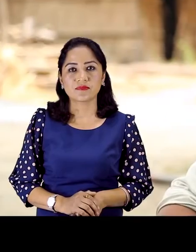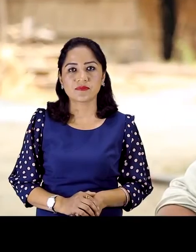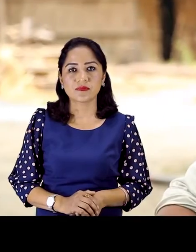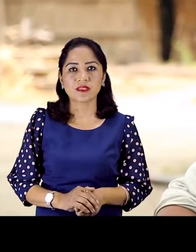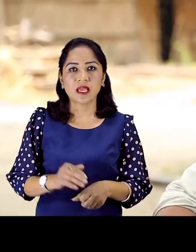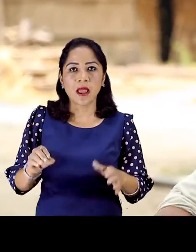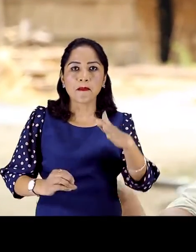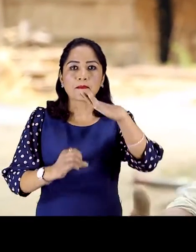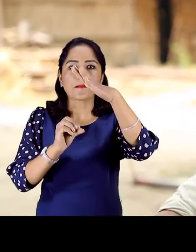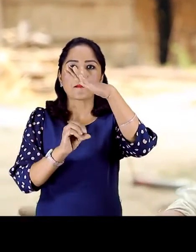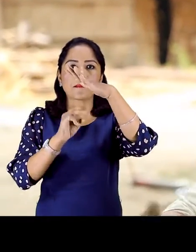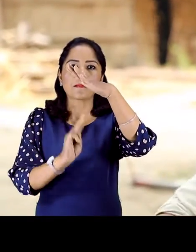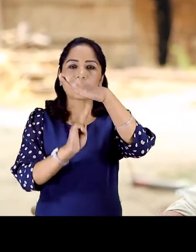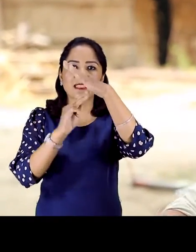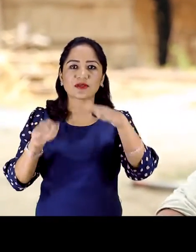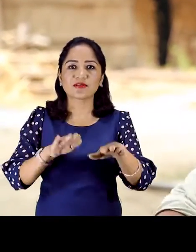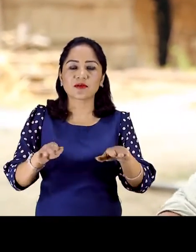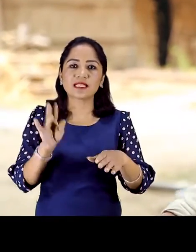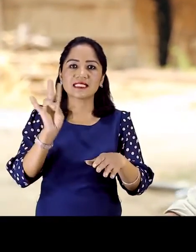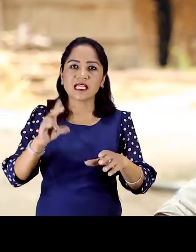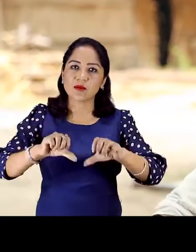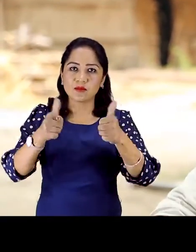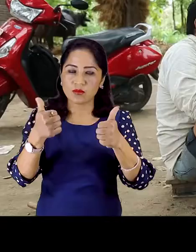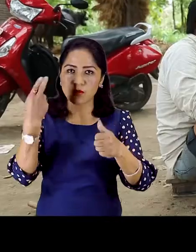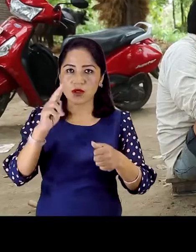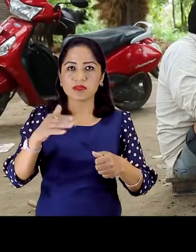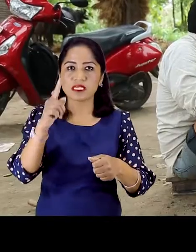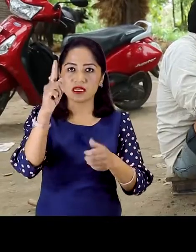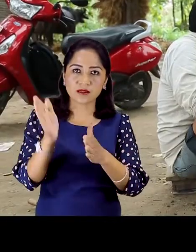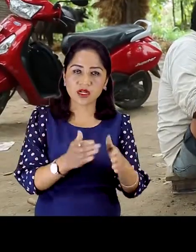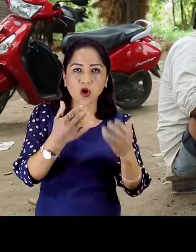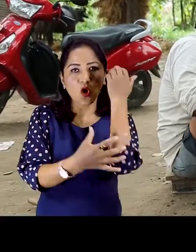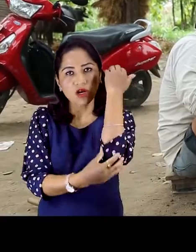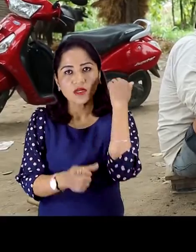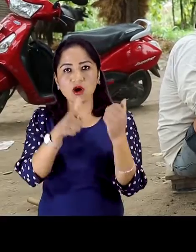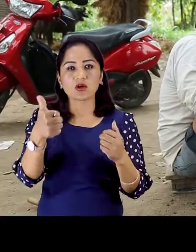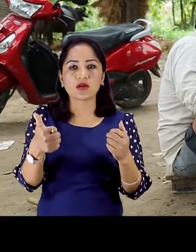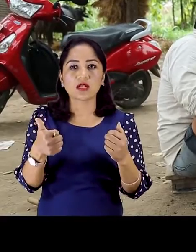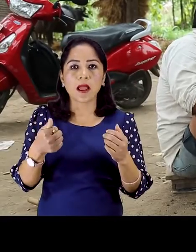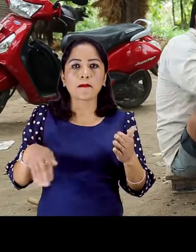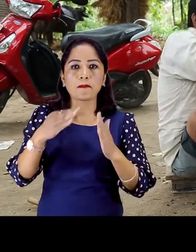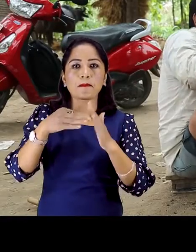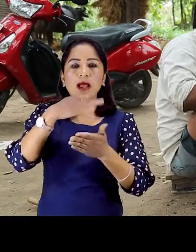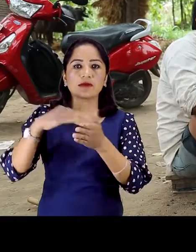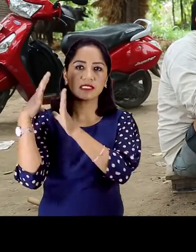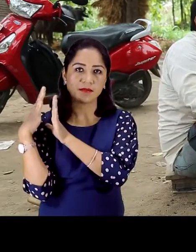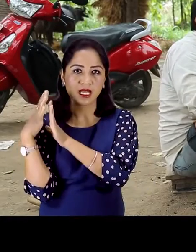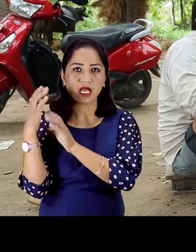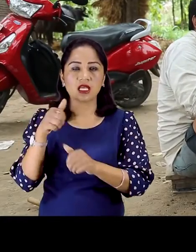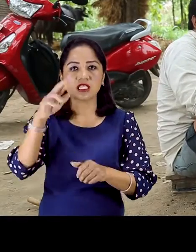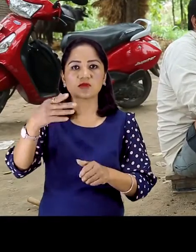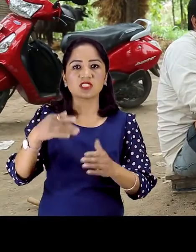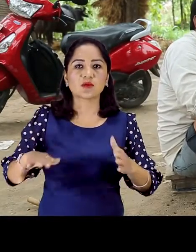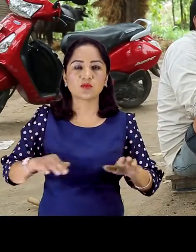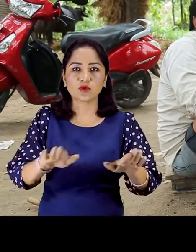माध्यमिक तहसम्मको शिक्ष्यापनी सकाए। एकातर्फ गरिबी और कोतर्फ पारिवारिक जिम्यवारी